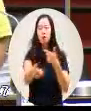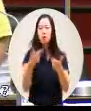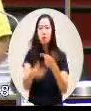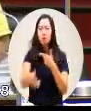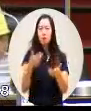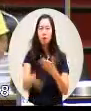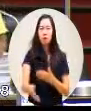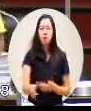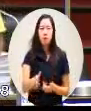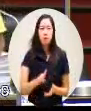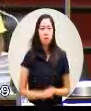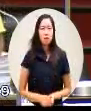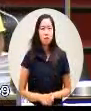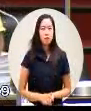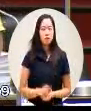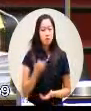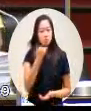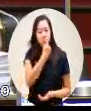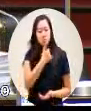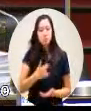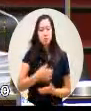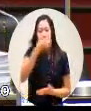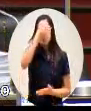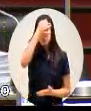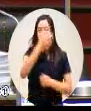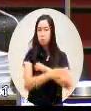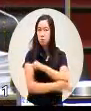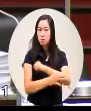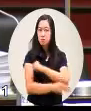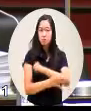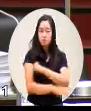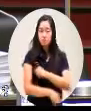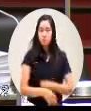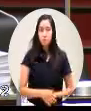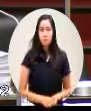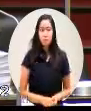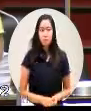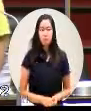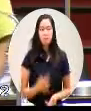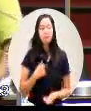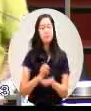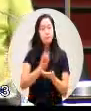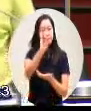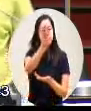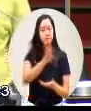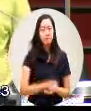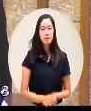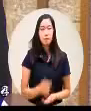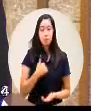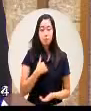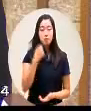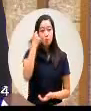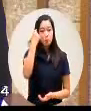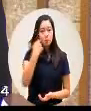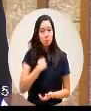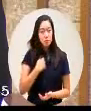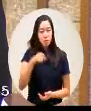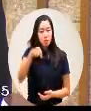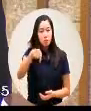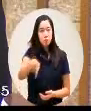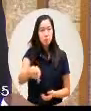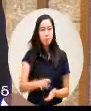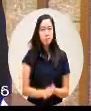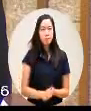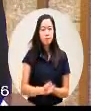是有高见啊，高丽之嫌啊？ 我想跟宏远报告，我所了解的话，他当初这个变是